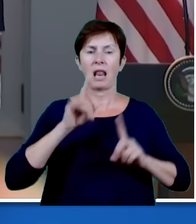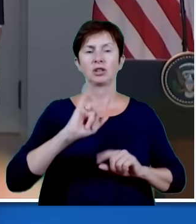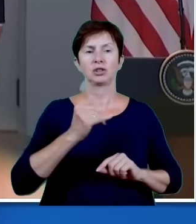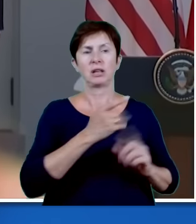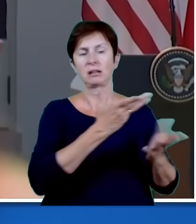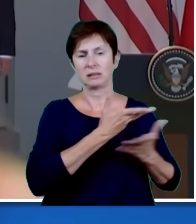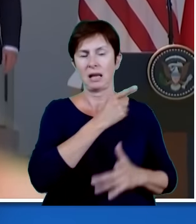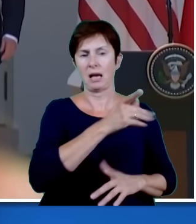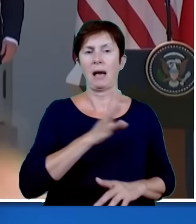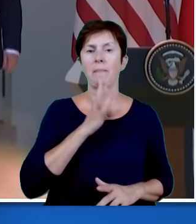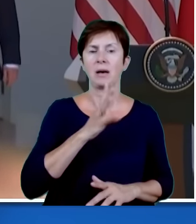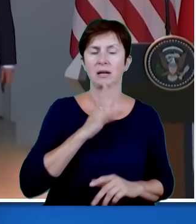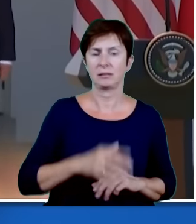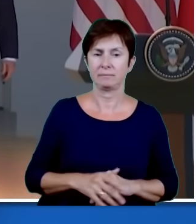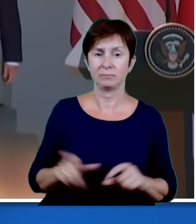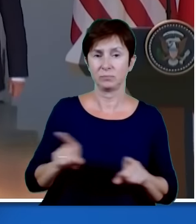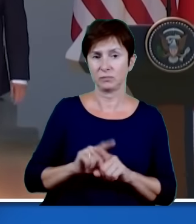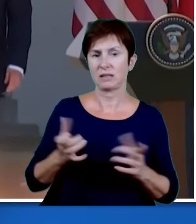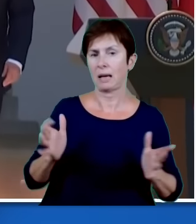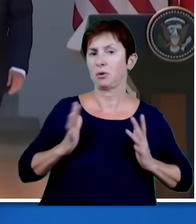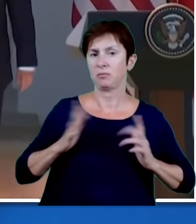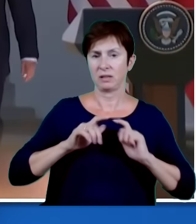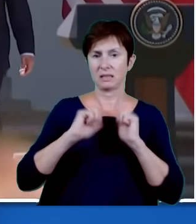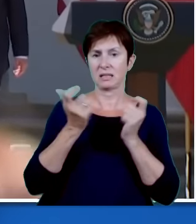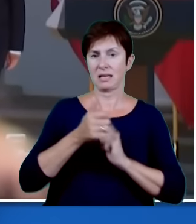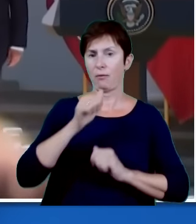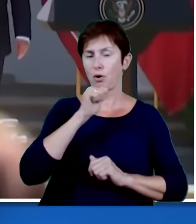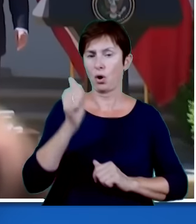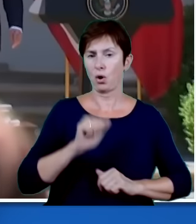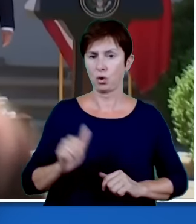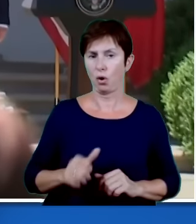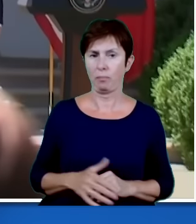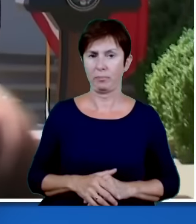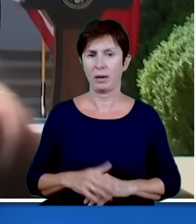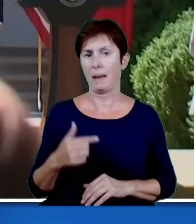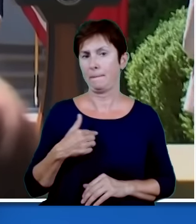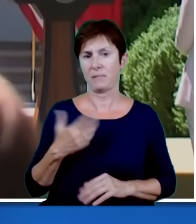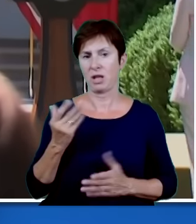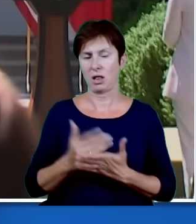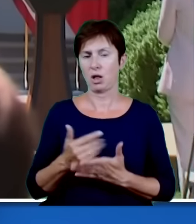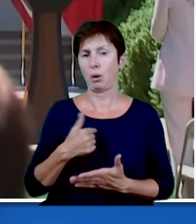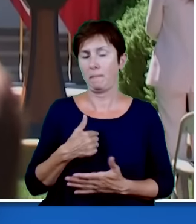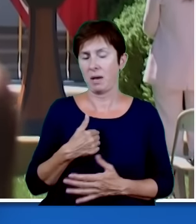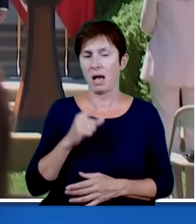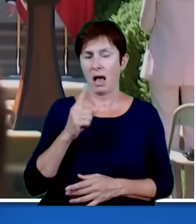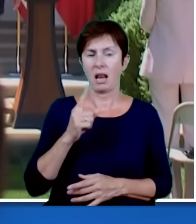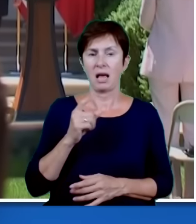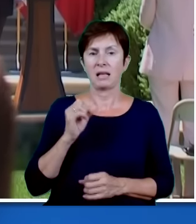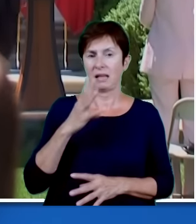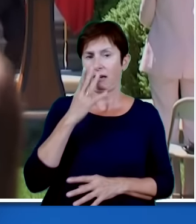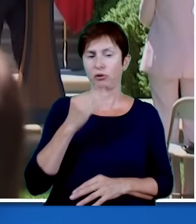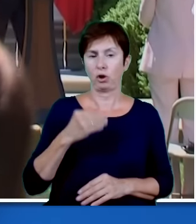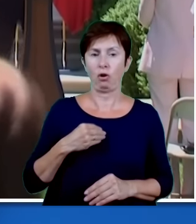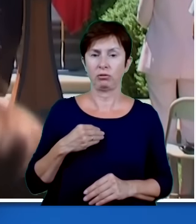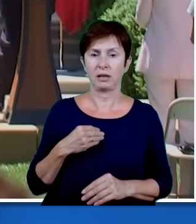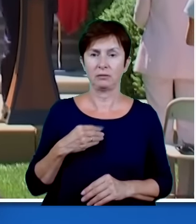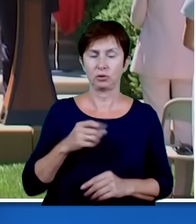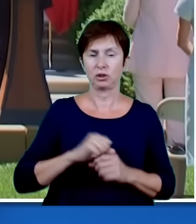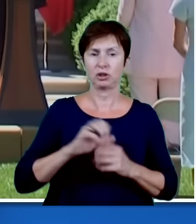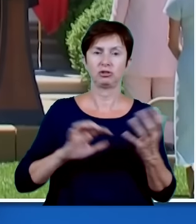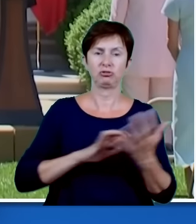bezpieczeństwo całej Europy bo to jest nie jesteśmy w tej wyjątkowej sytuacji po prostu tak to wygląda To jest światowe